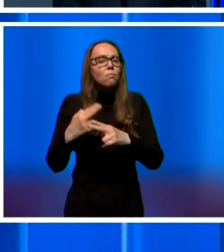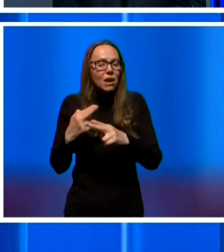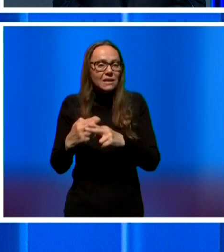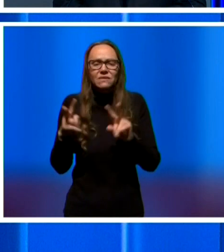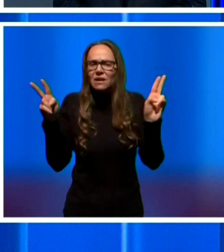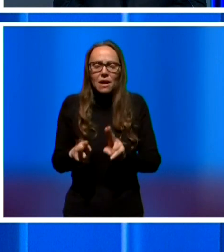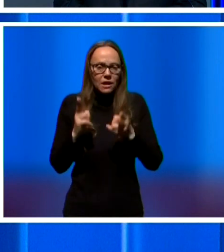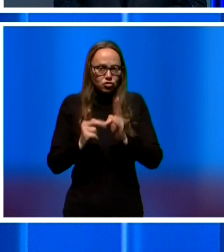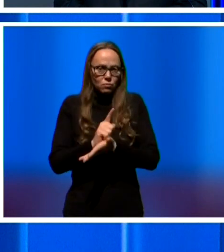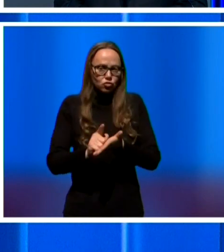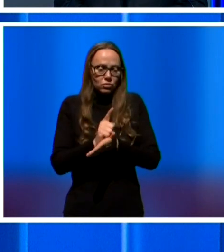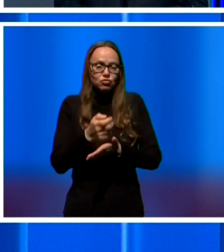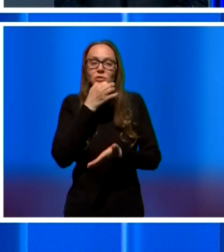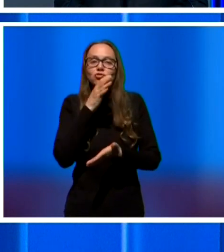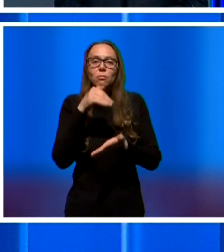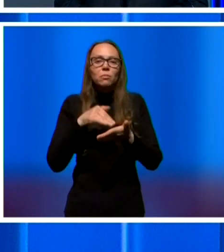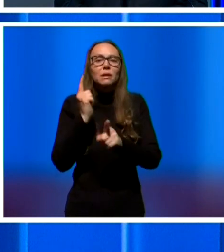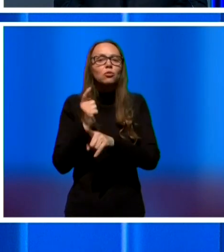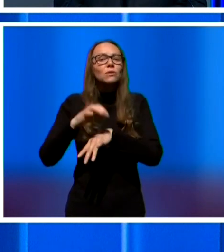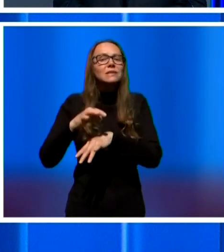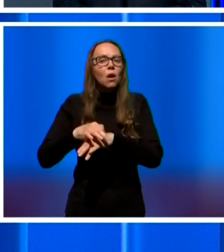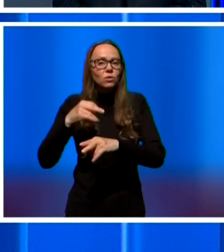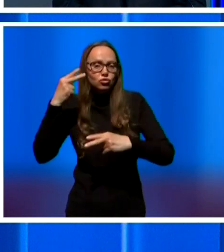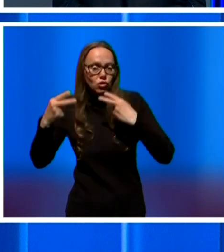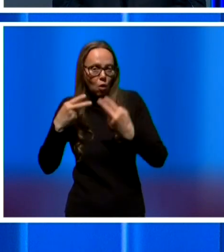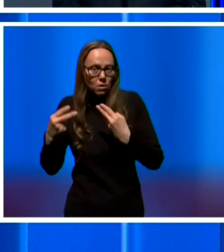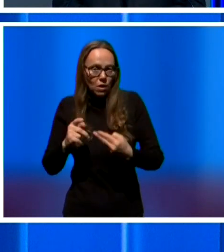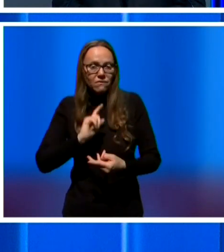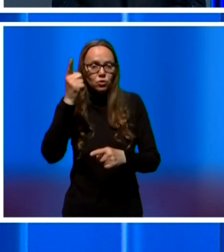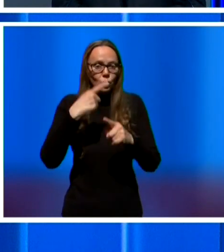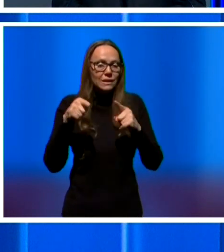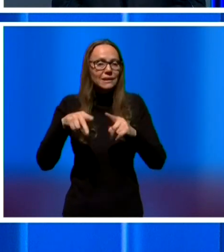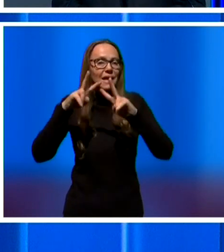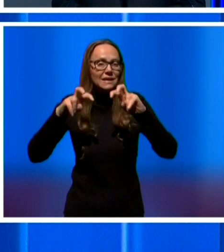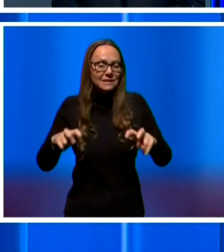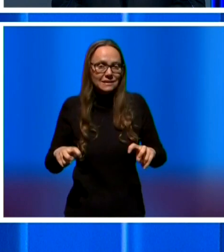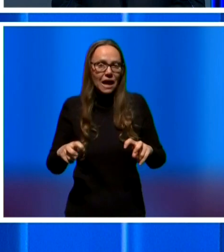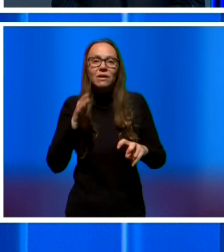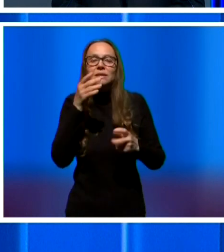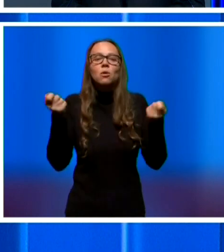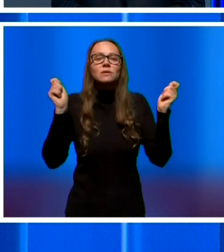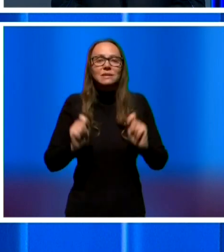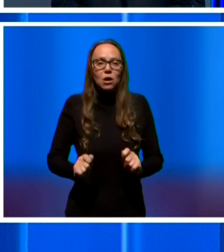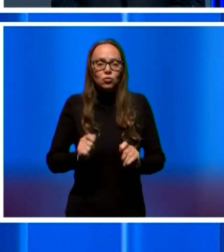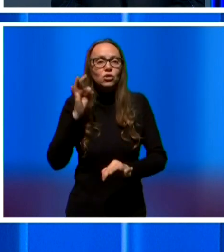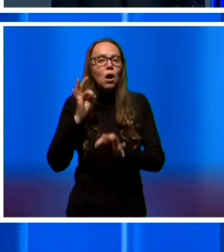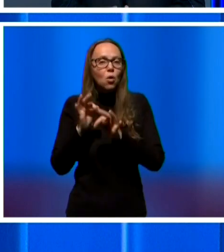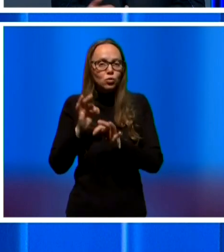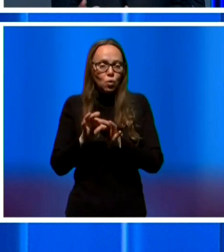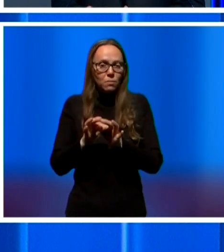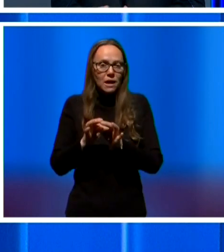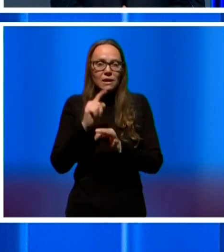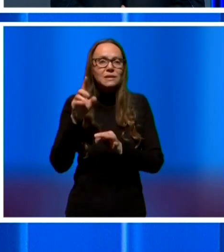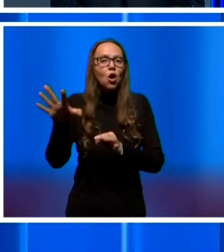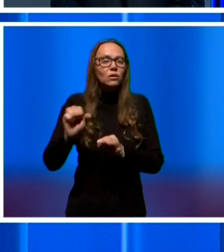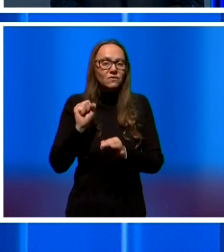potrebno tudi zdravniška obravnava. Se pravi, druga faza te raziskave se bo zaključila v oktobru z